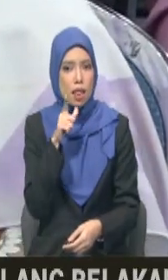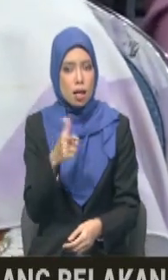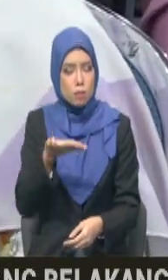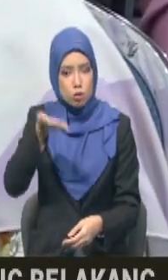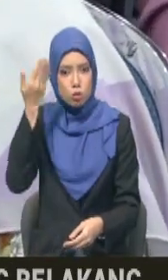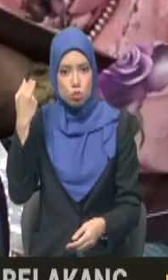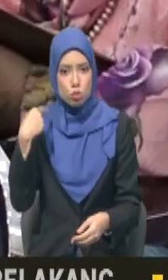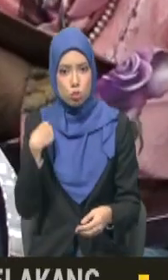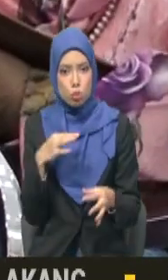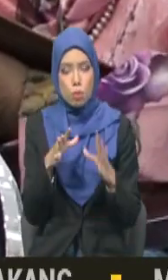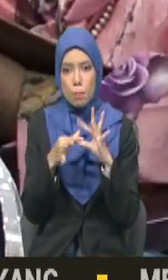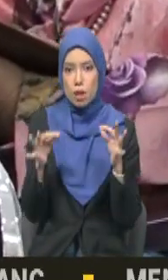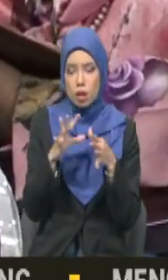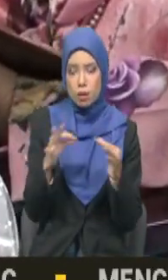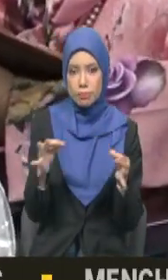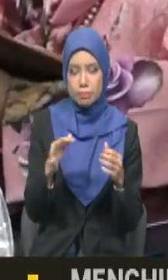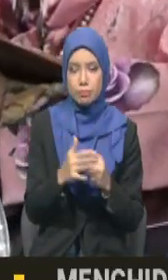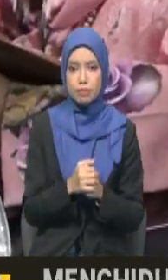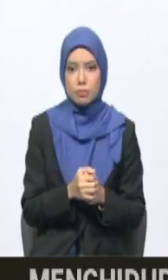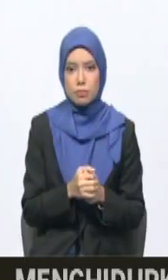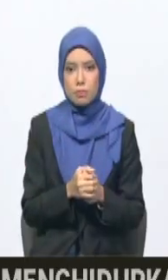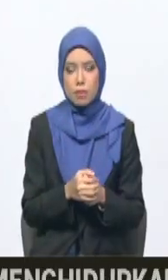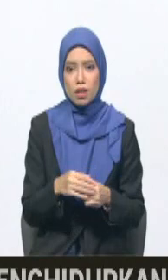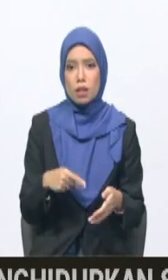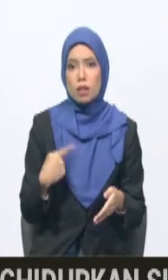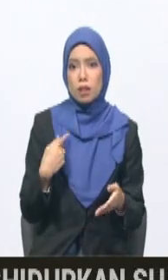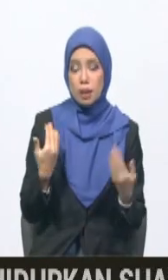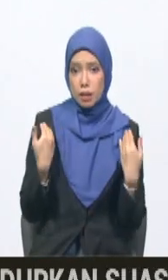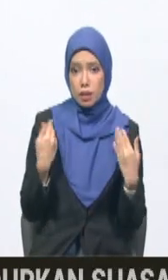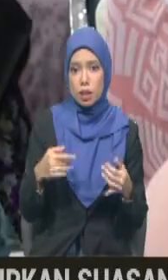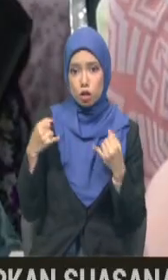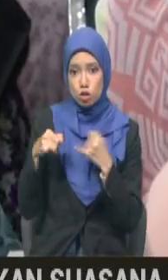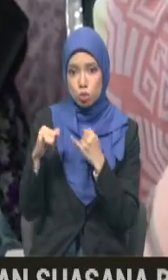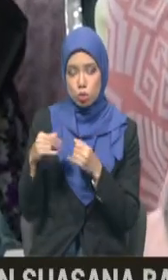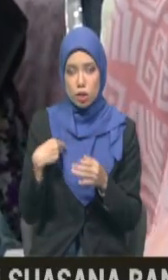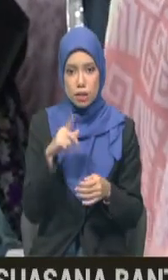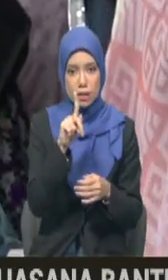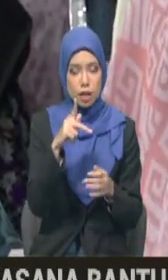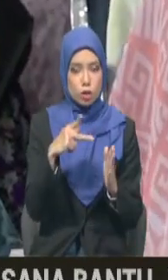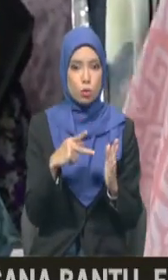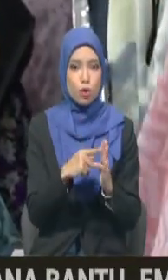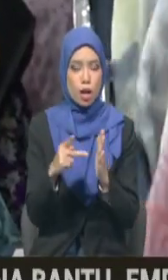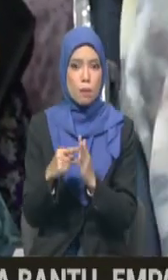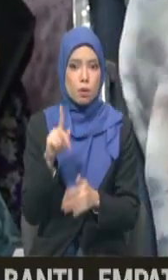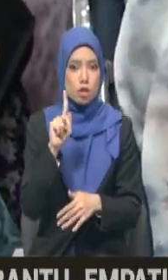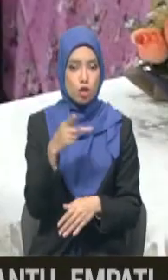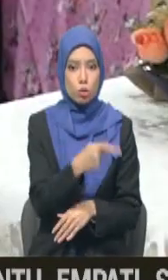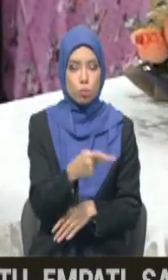sumber-sumber utama dan pelancongan juga diadakan pameran dan jualan satu kampung satu